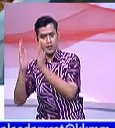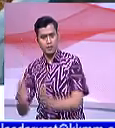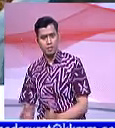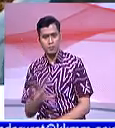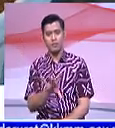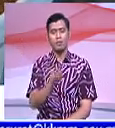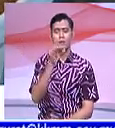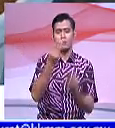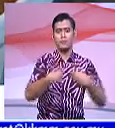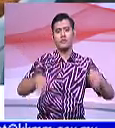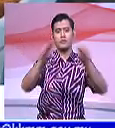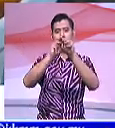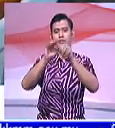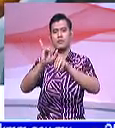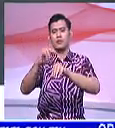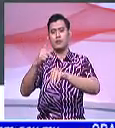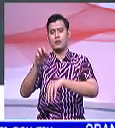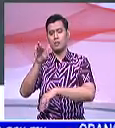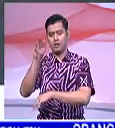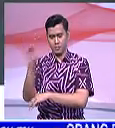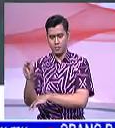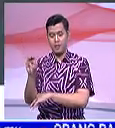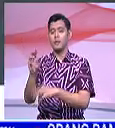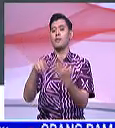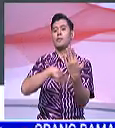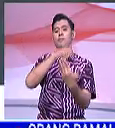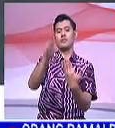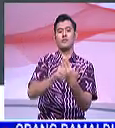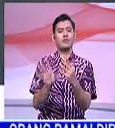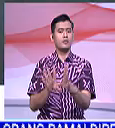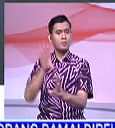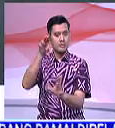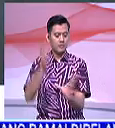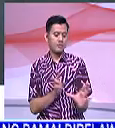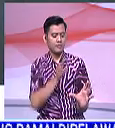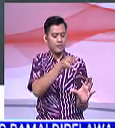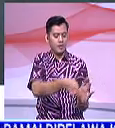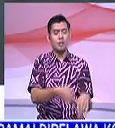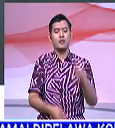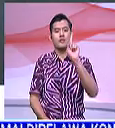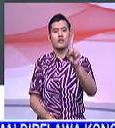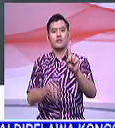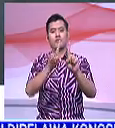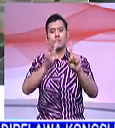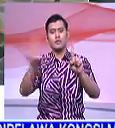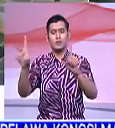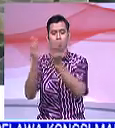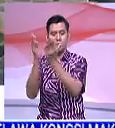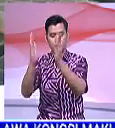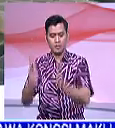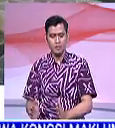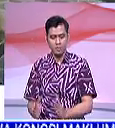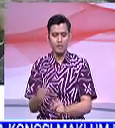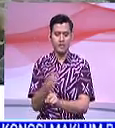Masjid Al Ikram Kampung sinagar Sanji program berkenaan melibatkan pernyataan 123 belajar kuips terutamanya dalam